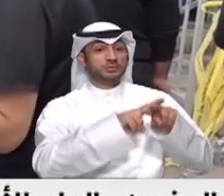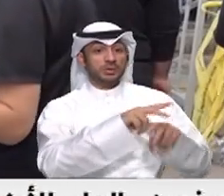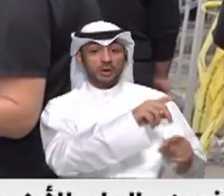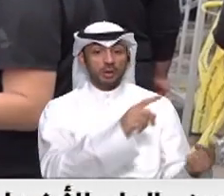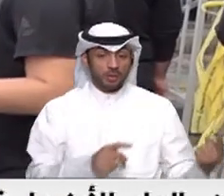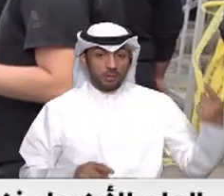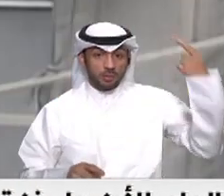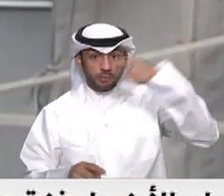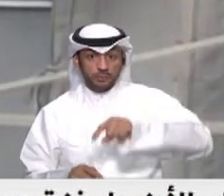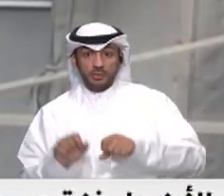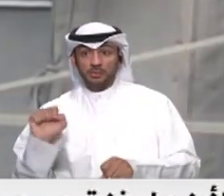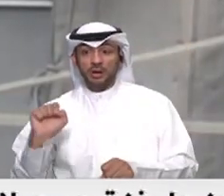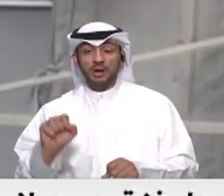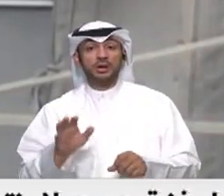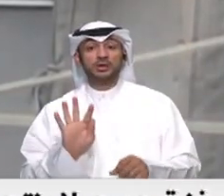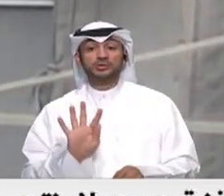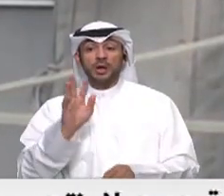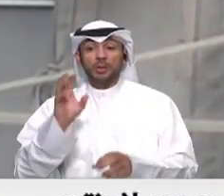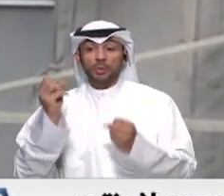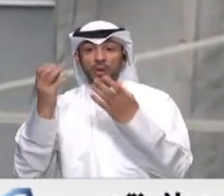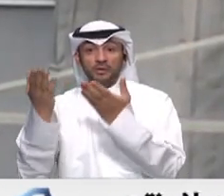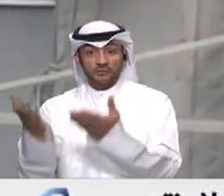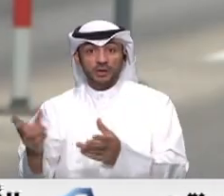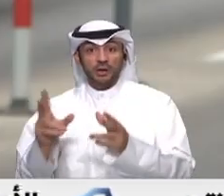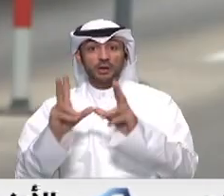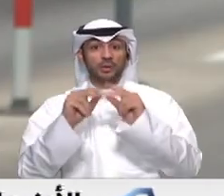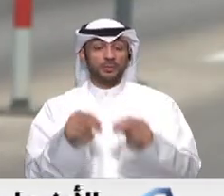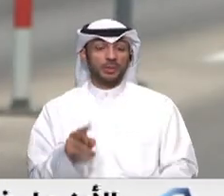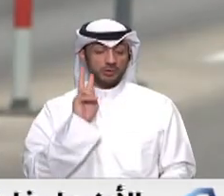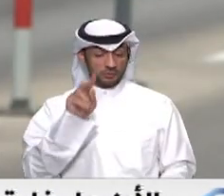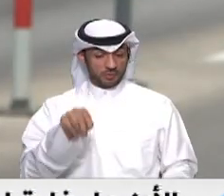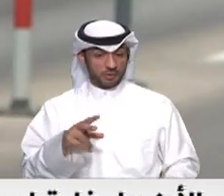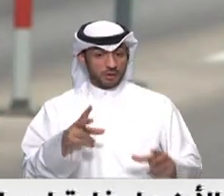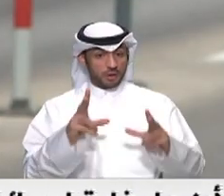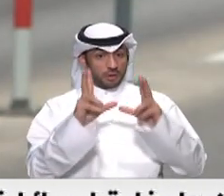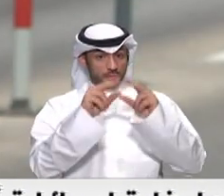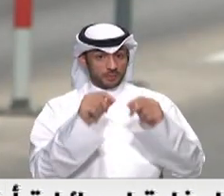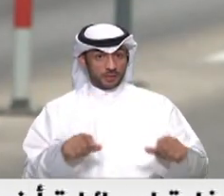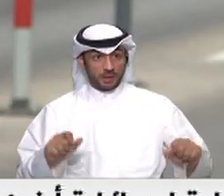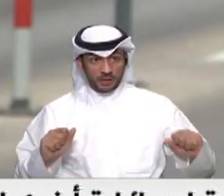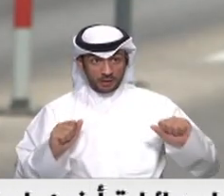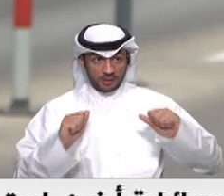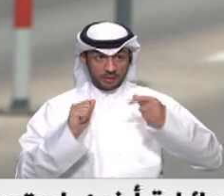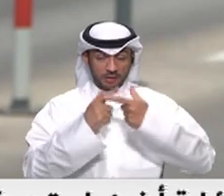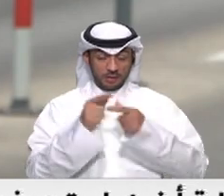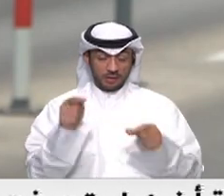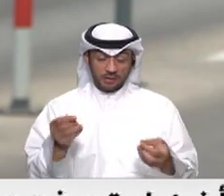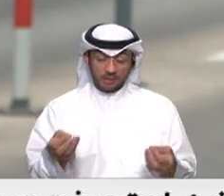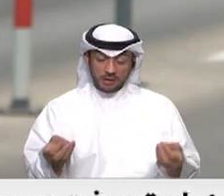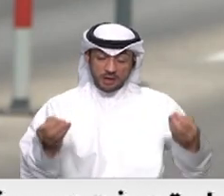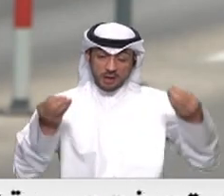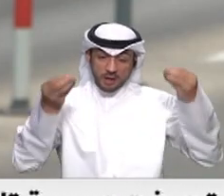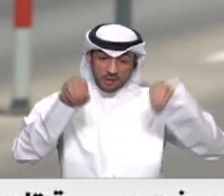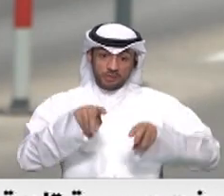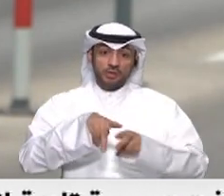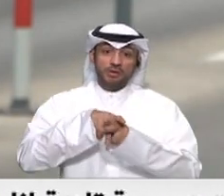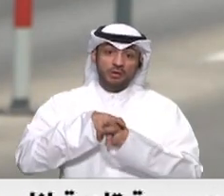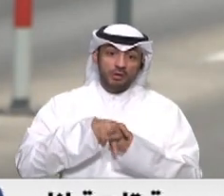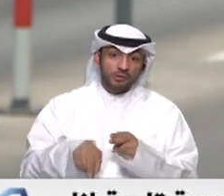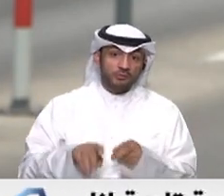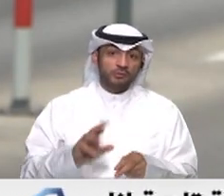المكتظة بالسكان في لبنان. دخل لبنان على ما يبدو مرحلة أكثر عنفاً في